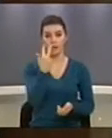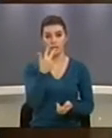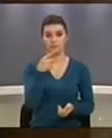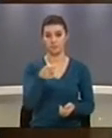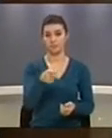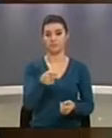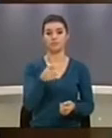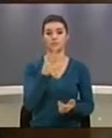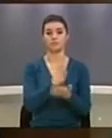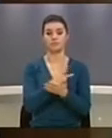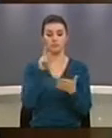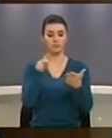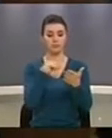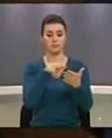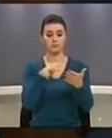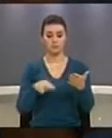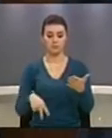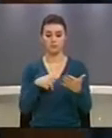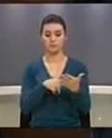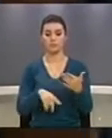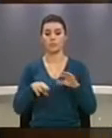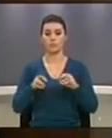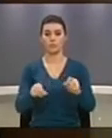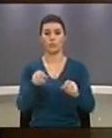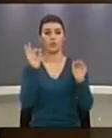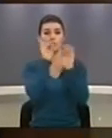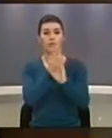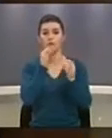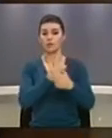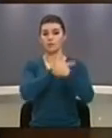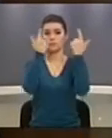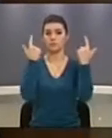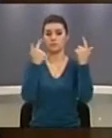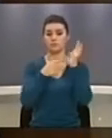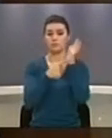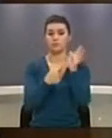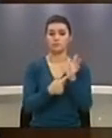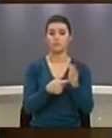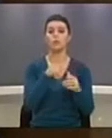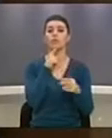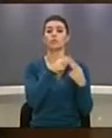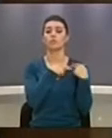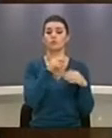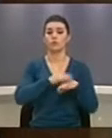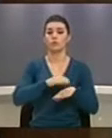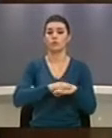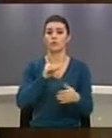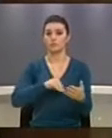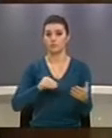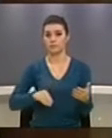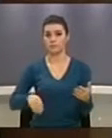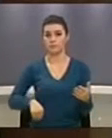për Komisionin për verifikim e vendosjen për prona nuk verifikohen as nuk definohen autorizimet dhe fush veprimtaria e